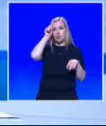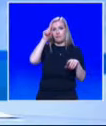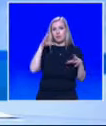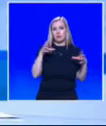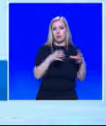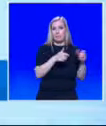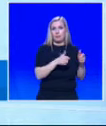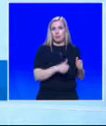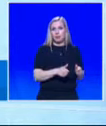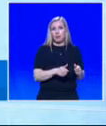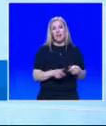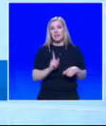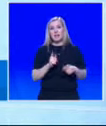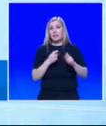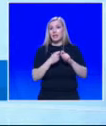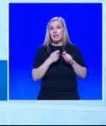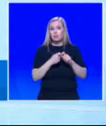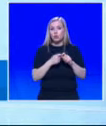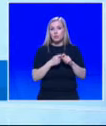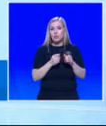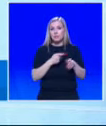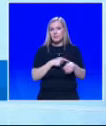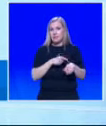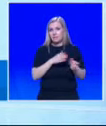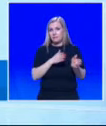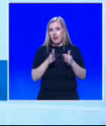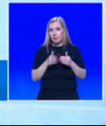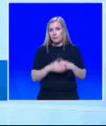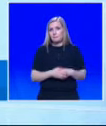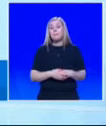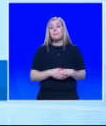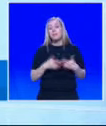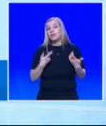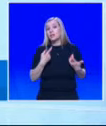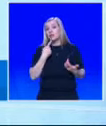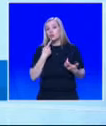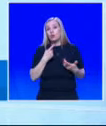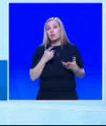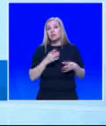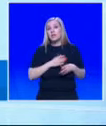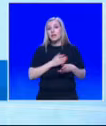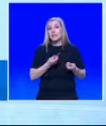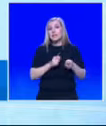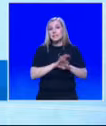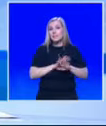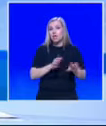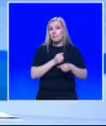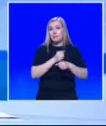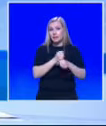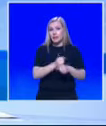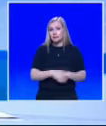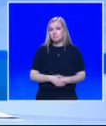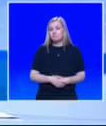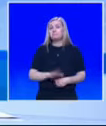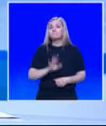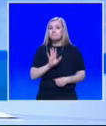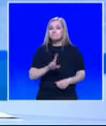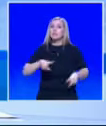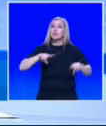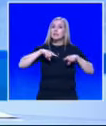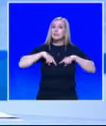след време, може би. Ами ще трябва и мисля, че няма да има толкова много възражения. Просто защото ще изтече мандата. Съдът обаче